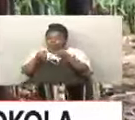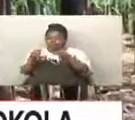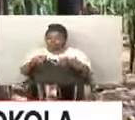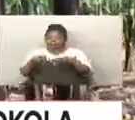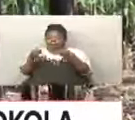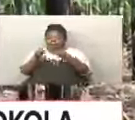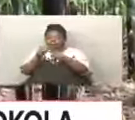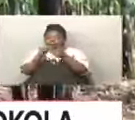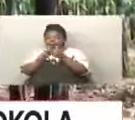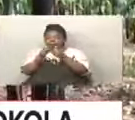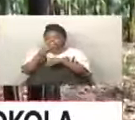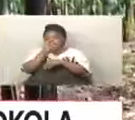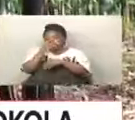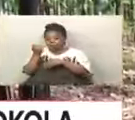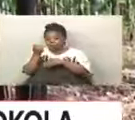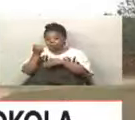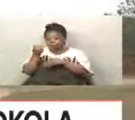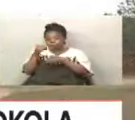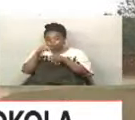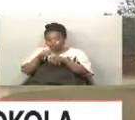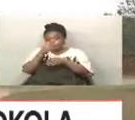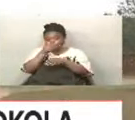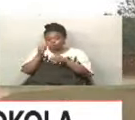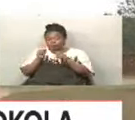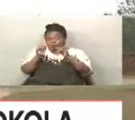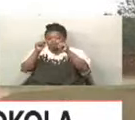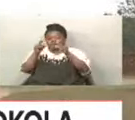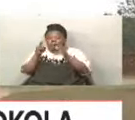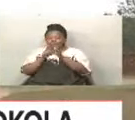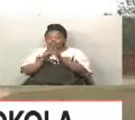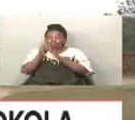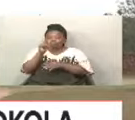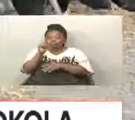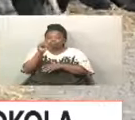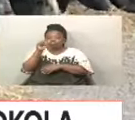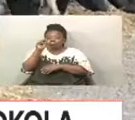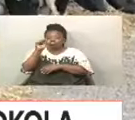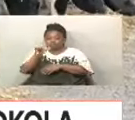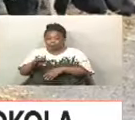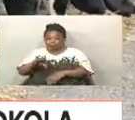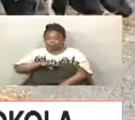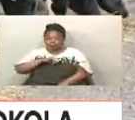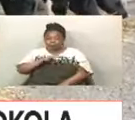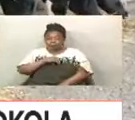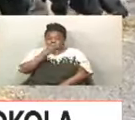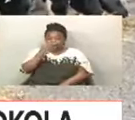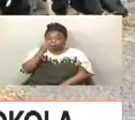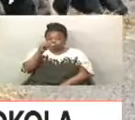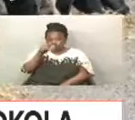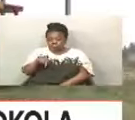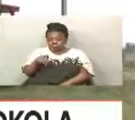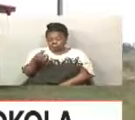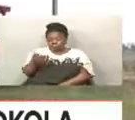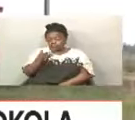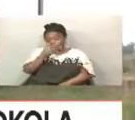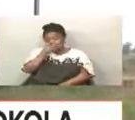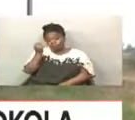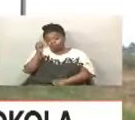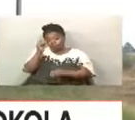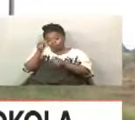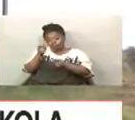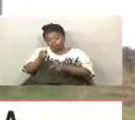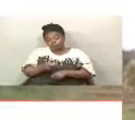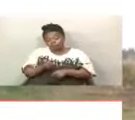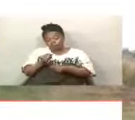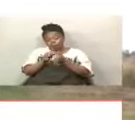ebikwata ku mpaka z'omulimi asinga mu Bassenga, tugenze wa Dr. Tony Kidega ow'emyaka 37 ng'ono ye mulimi eyasinga mu